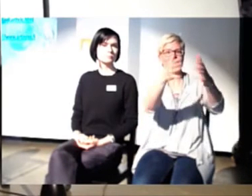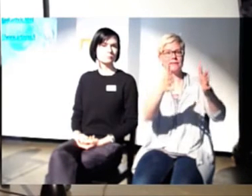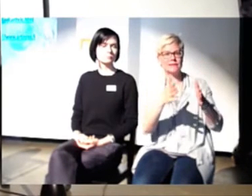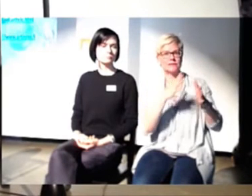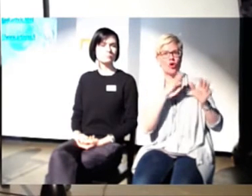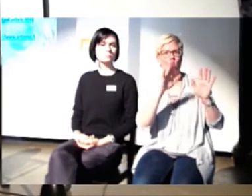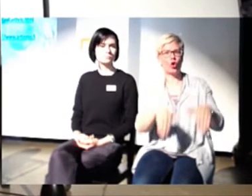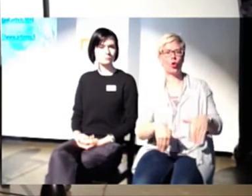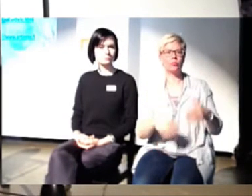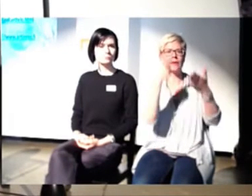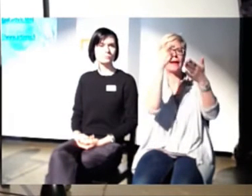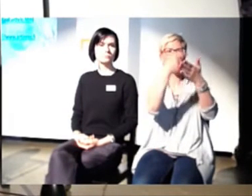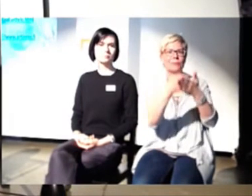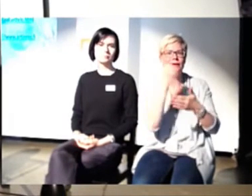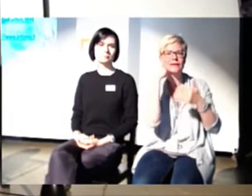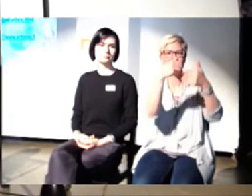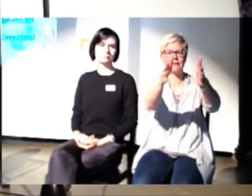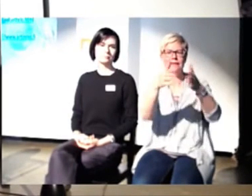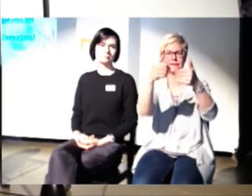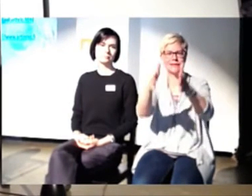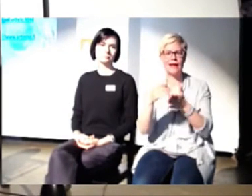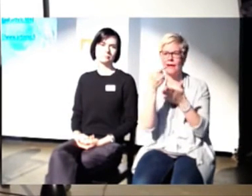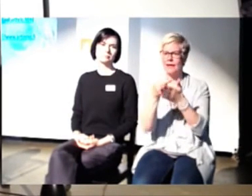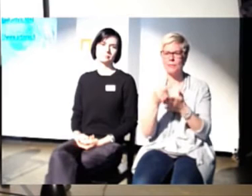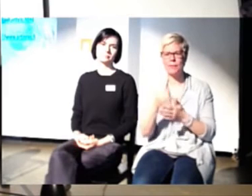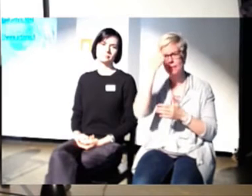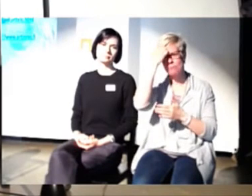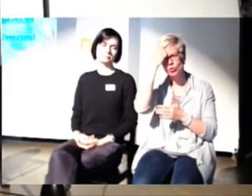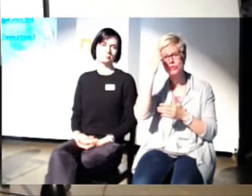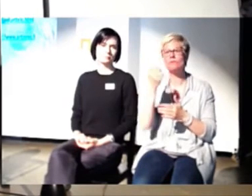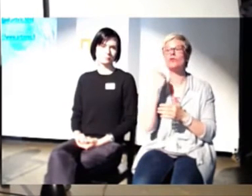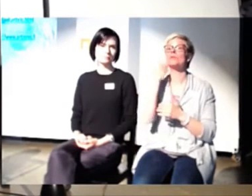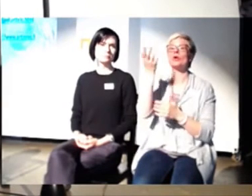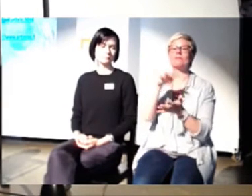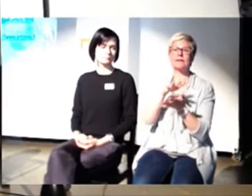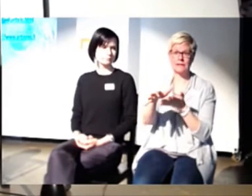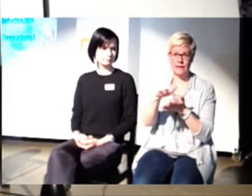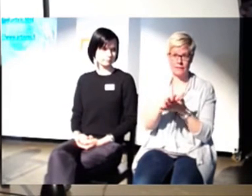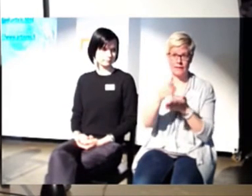nimiä. Mahdollisesti myöhemmin voit selvittää, mutta